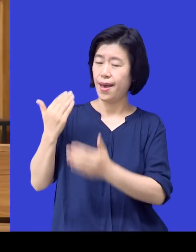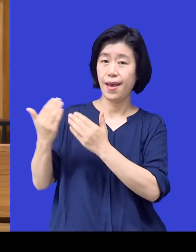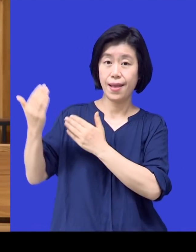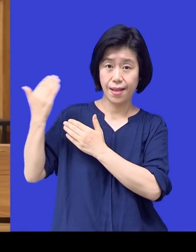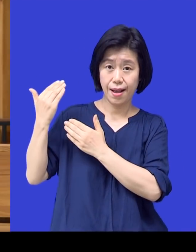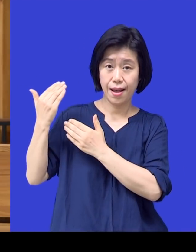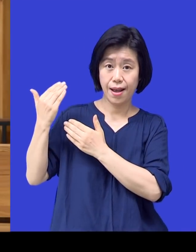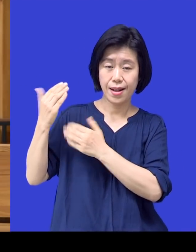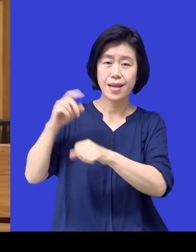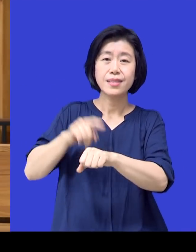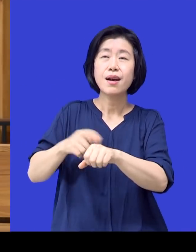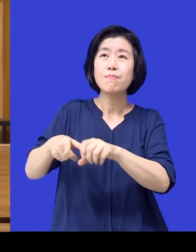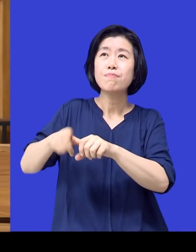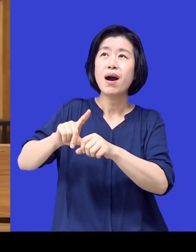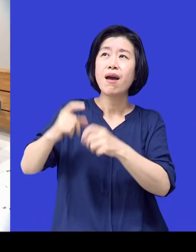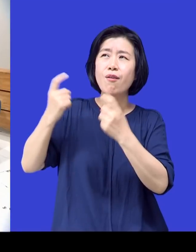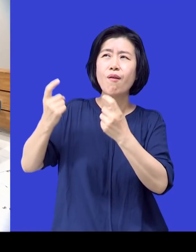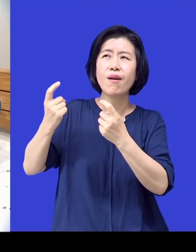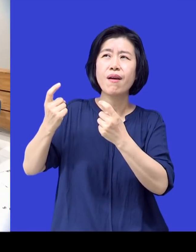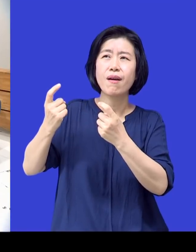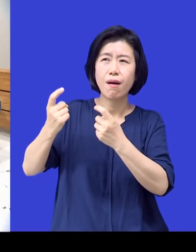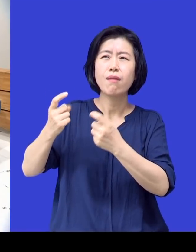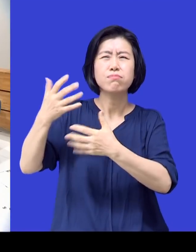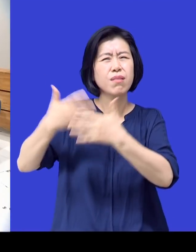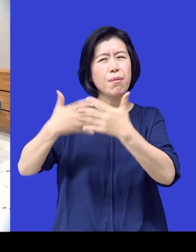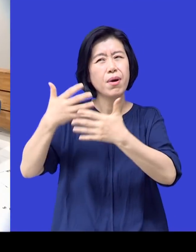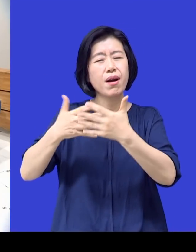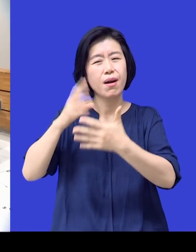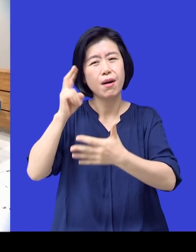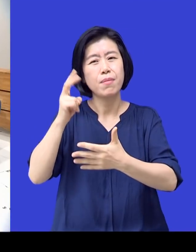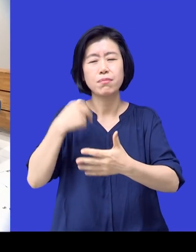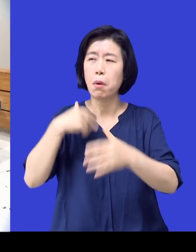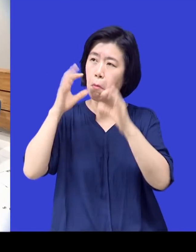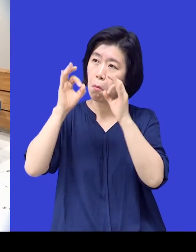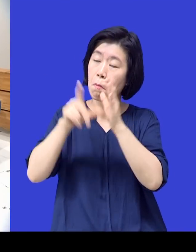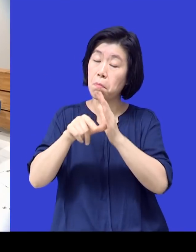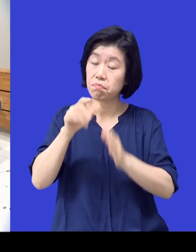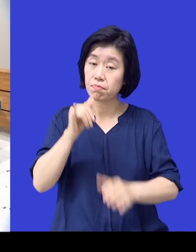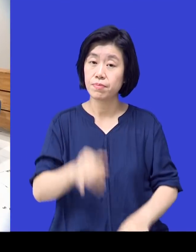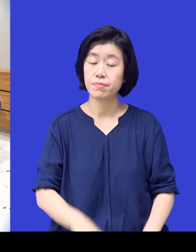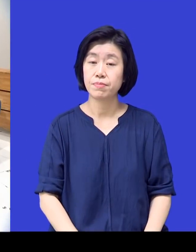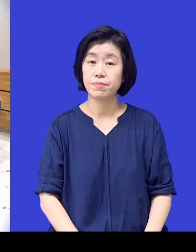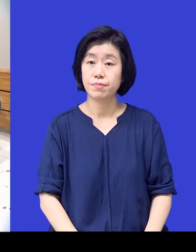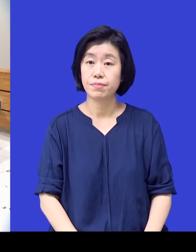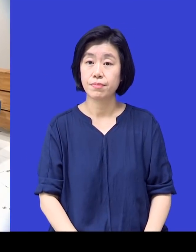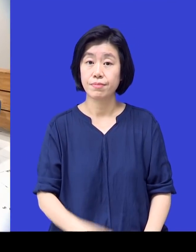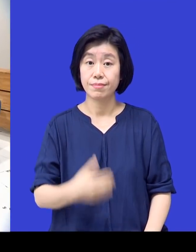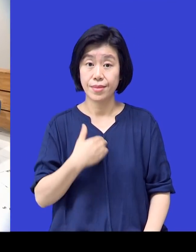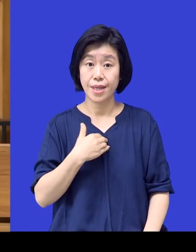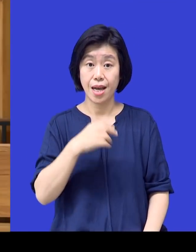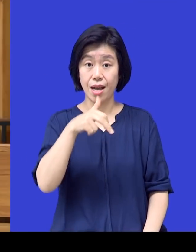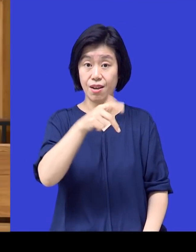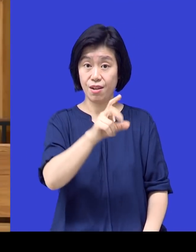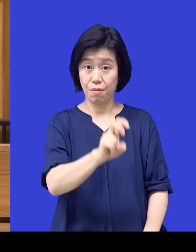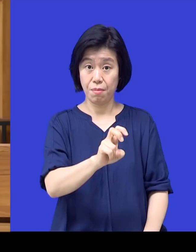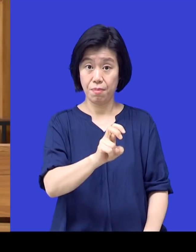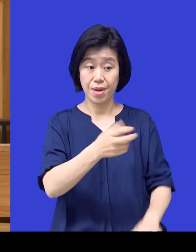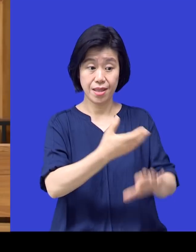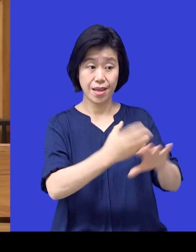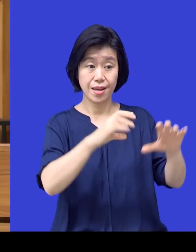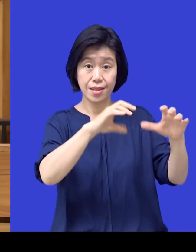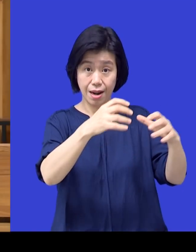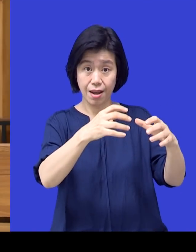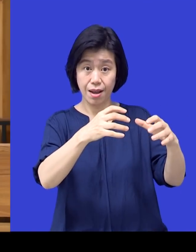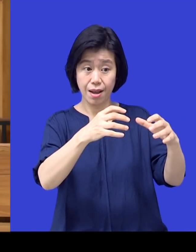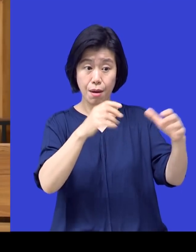돌아가서 어린 시절의 나를 만나는 그런 드라마였나요? 영화 같은 것이 있었어요. 저는 컴패션의 아이를 직접 만나고 나서 나의